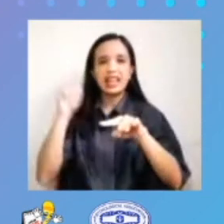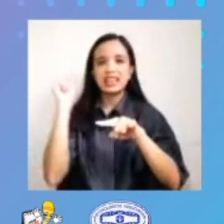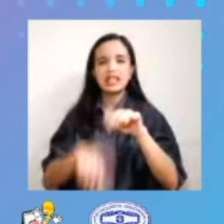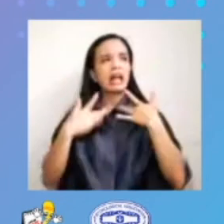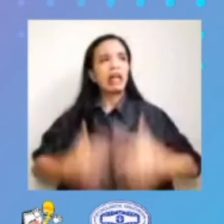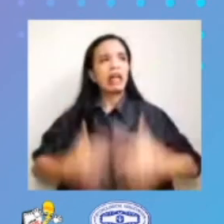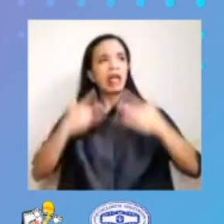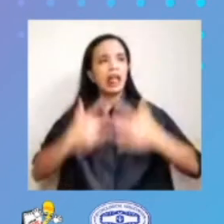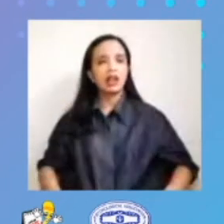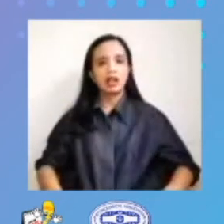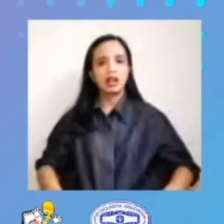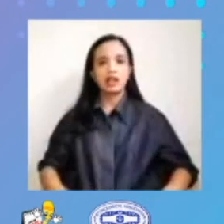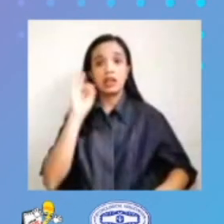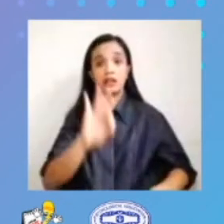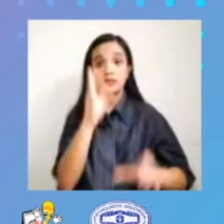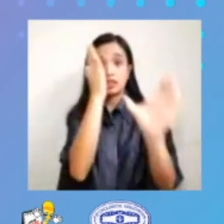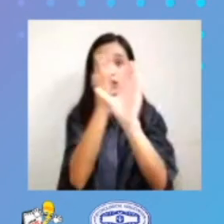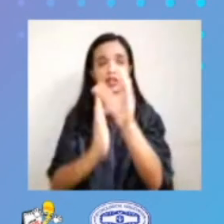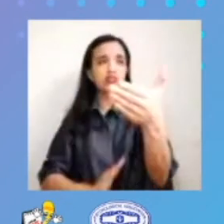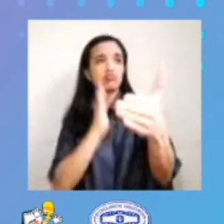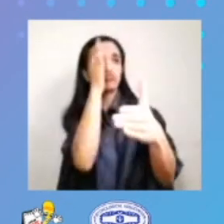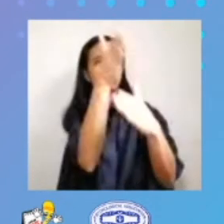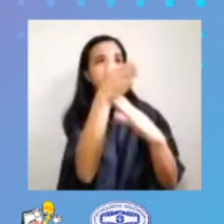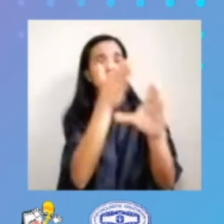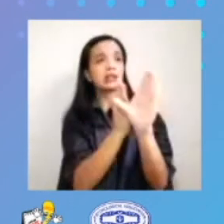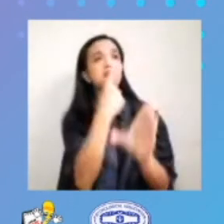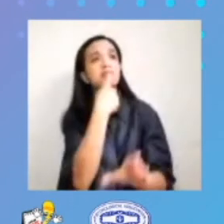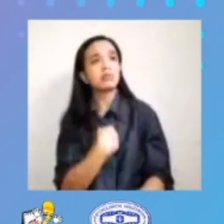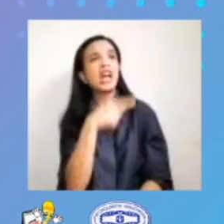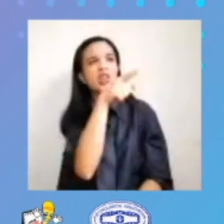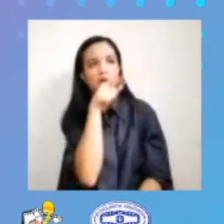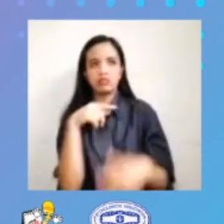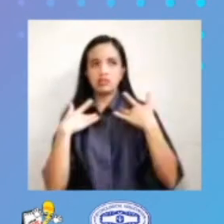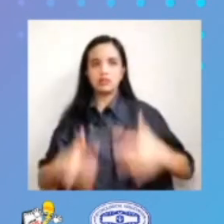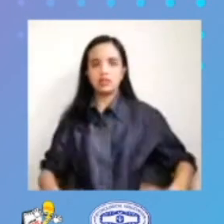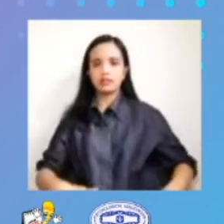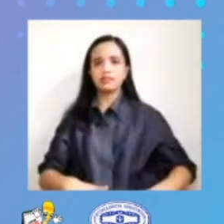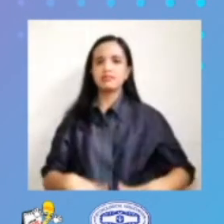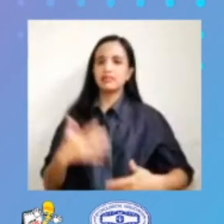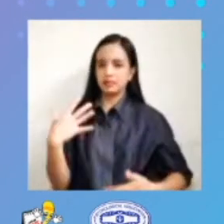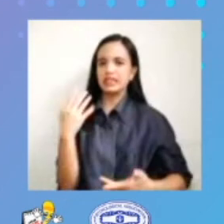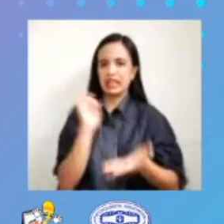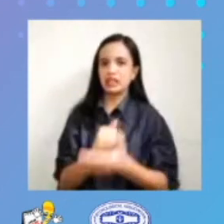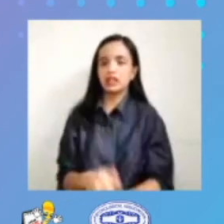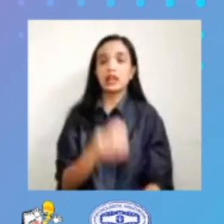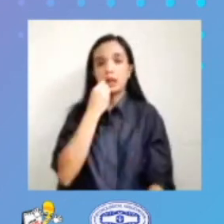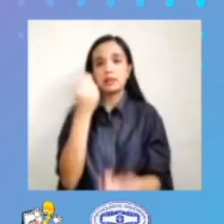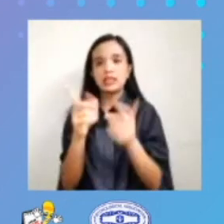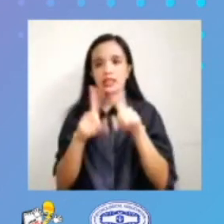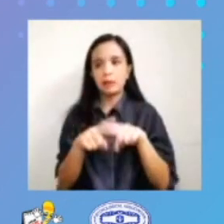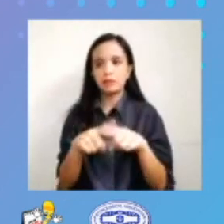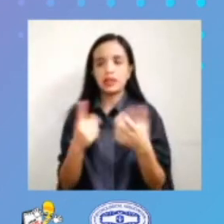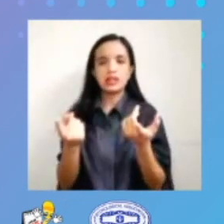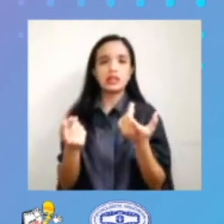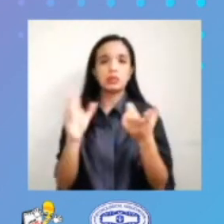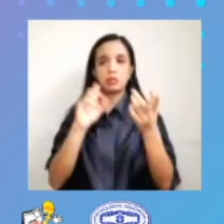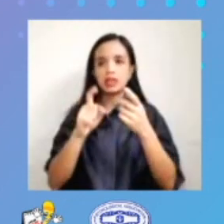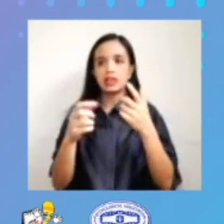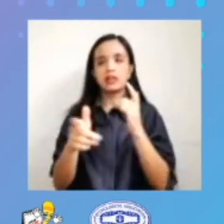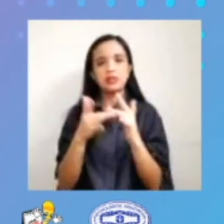be a form of exercise. Napakalaking tulong ng activity sa mind natin. Even in transiting from